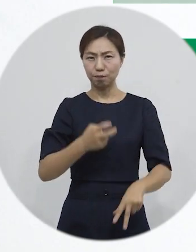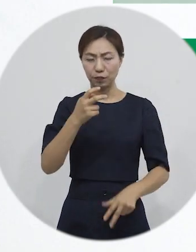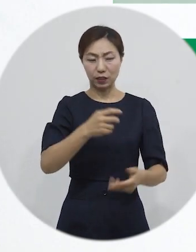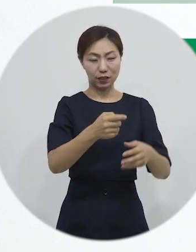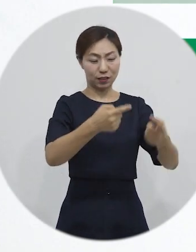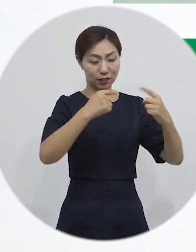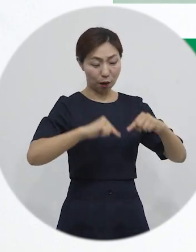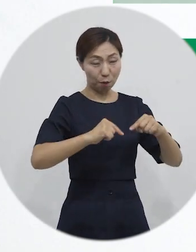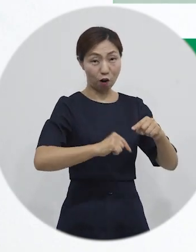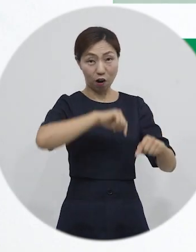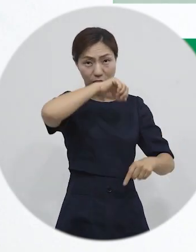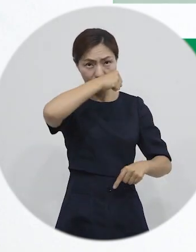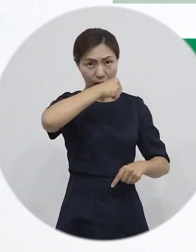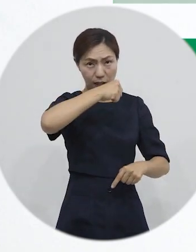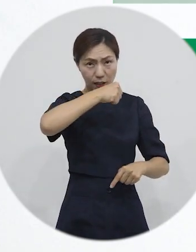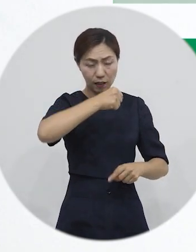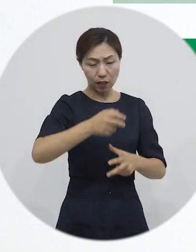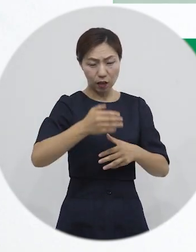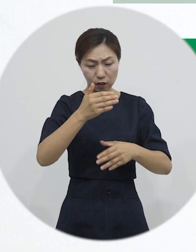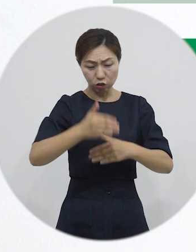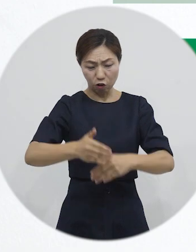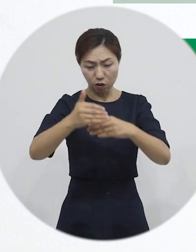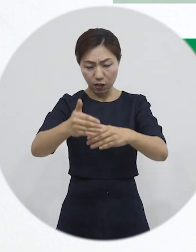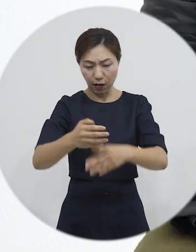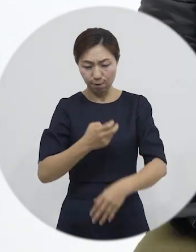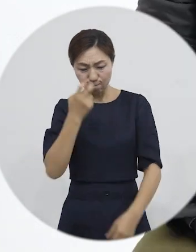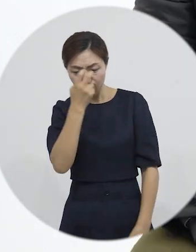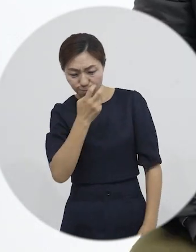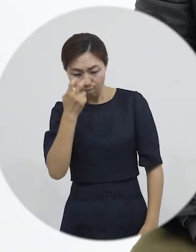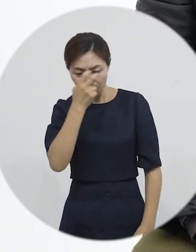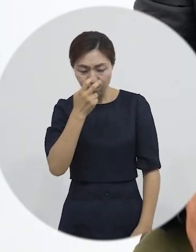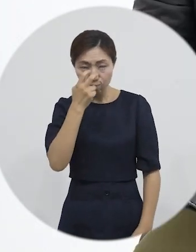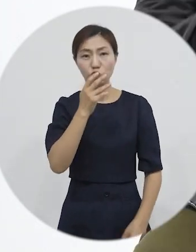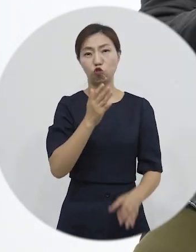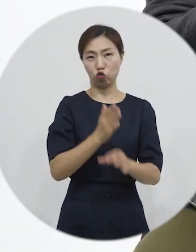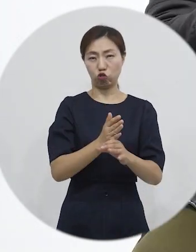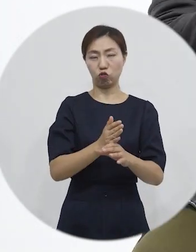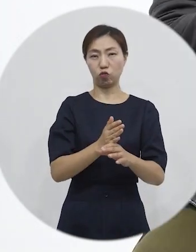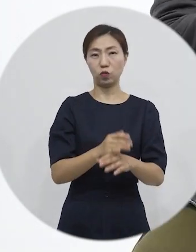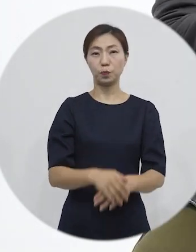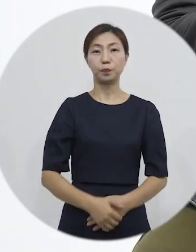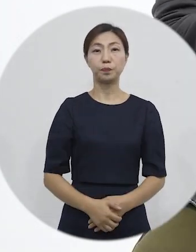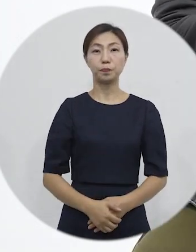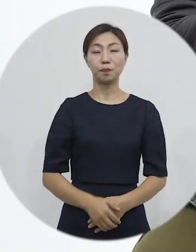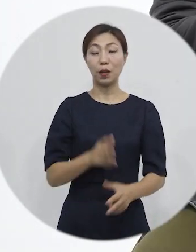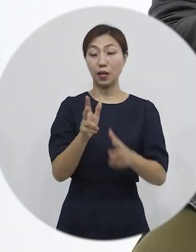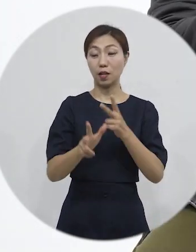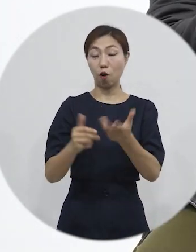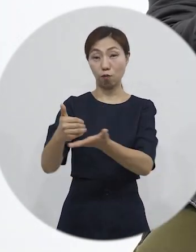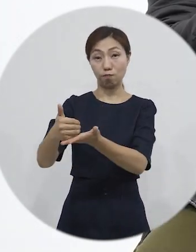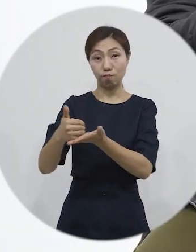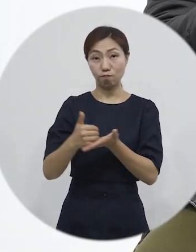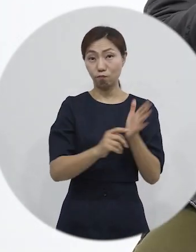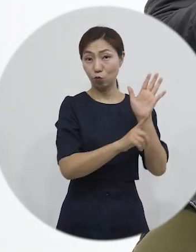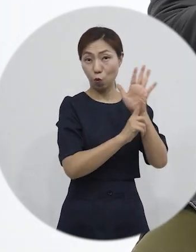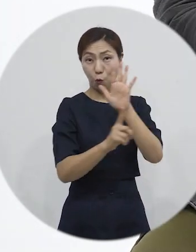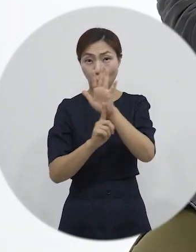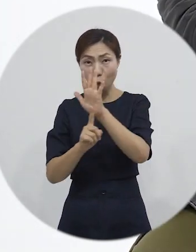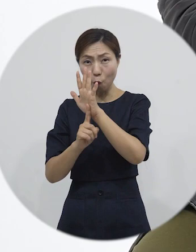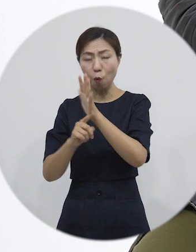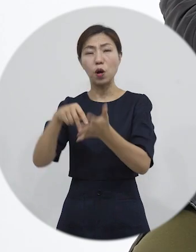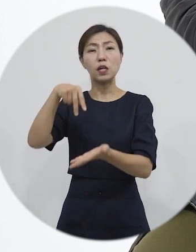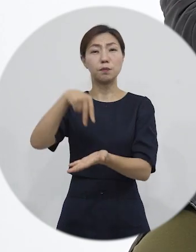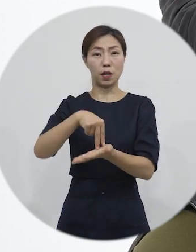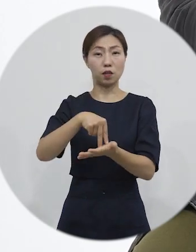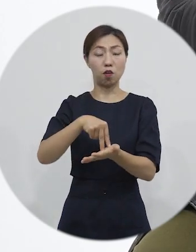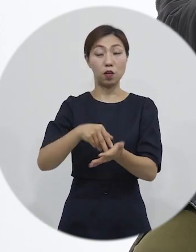있는 참여예산제를 모니터링하는 그런 절차가 있습니다. 기본적으로 이제 사업을 공모하는 방식과 관련돼서는요, 주민들이